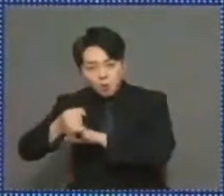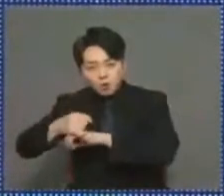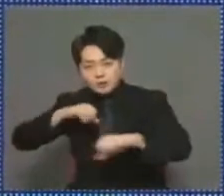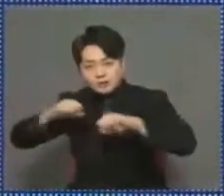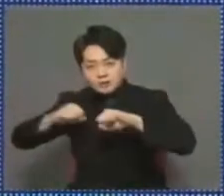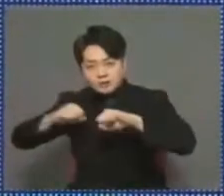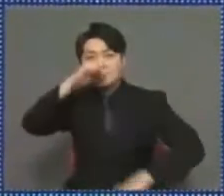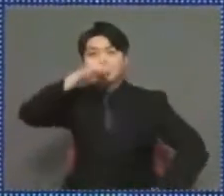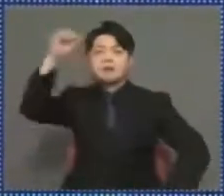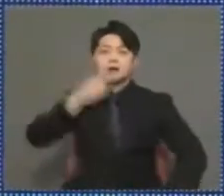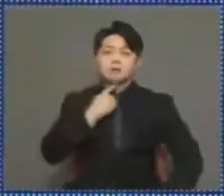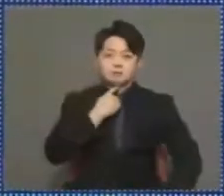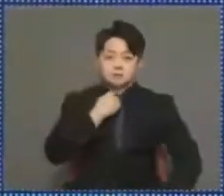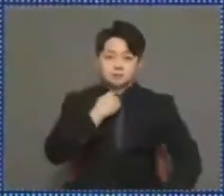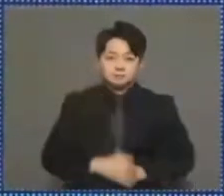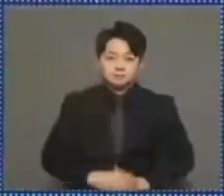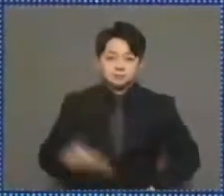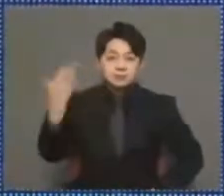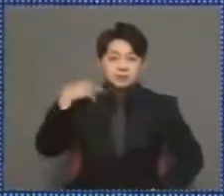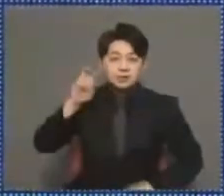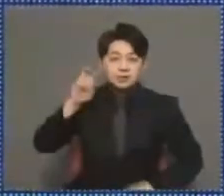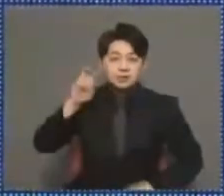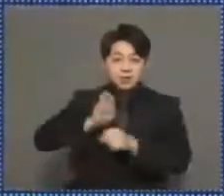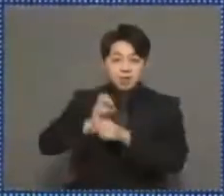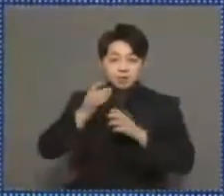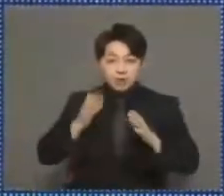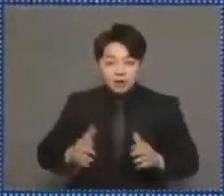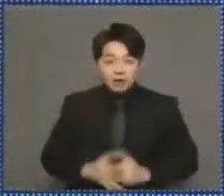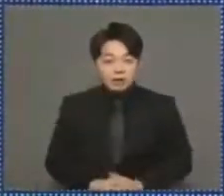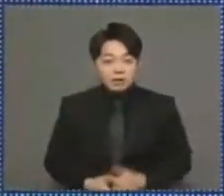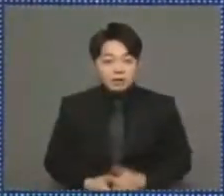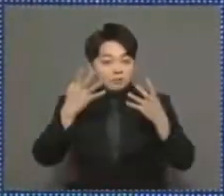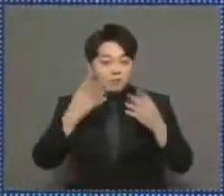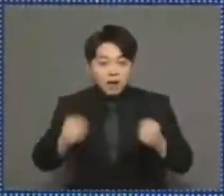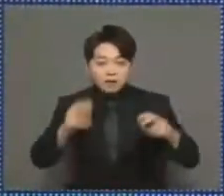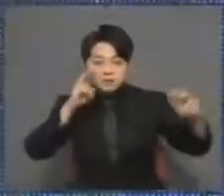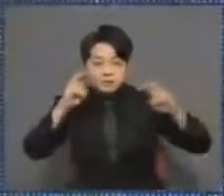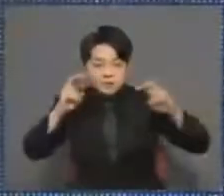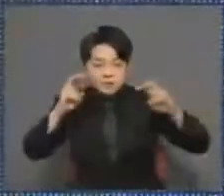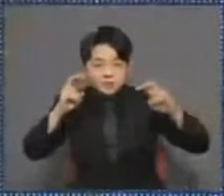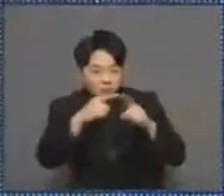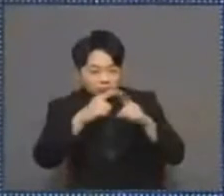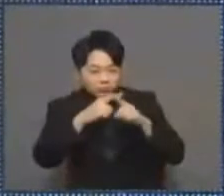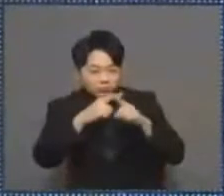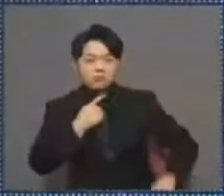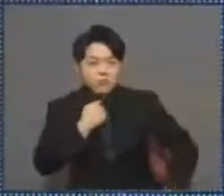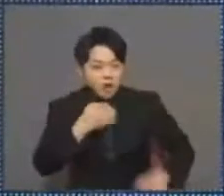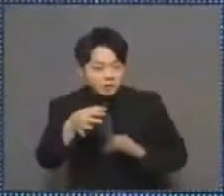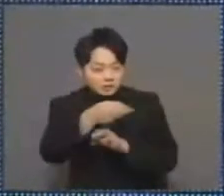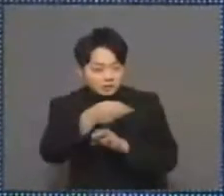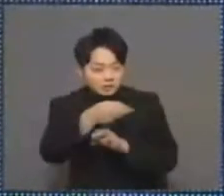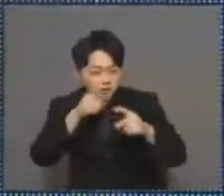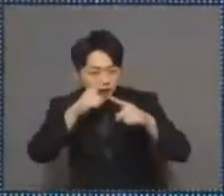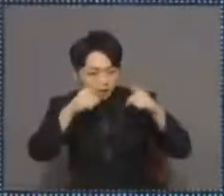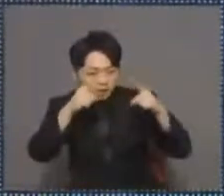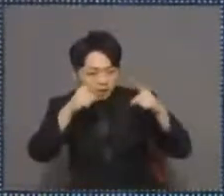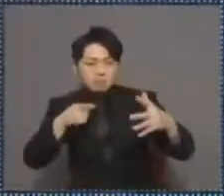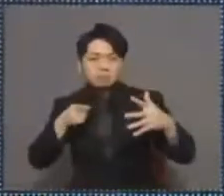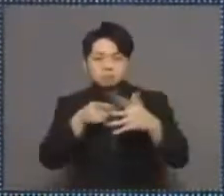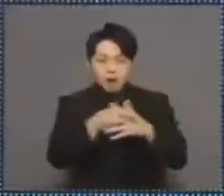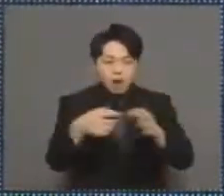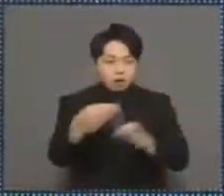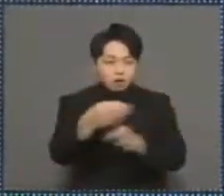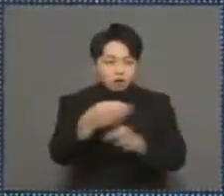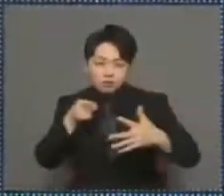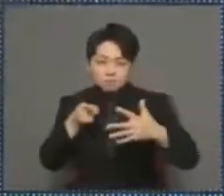쟁취했습니다. 20여 년 동안 공인회계사로 수많은 기업을 분석했습니다. 시장도 알고 실물 경제도 좀